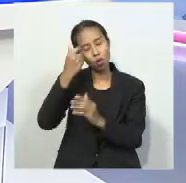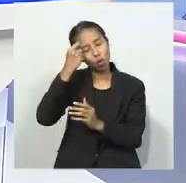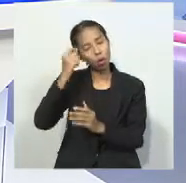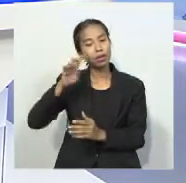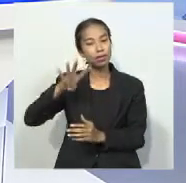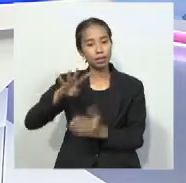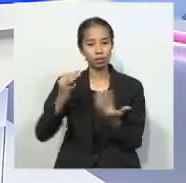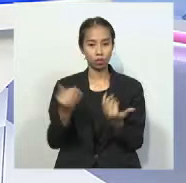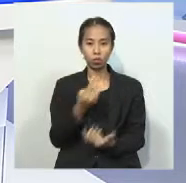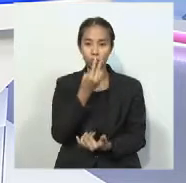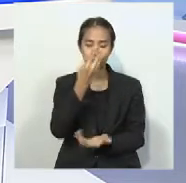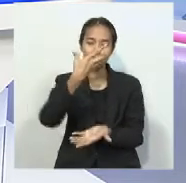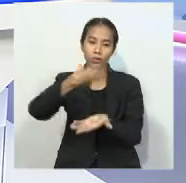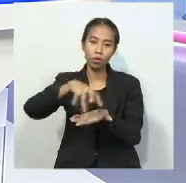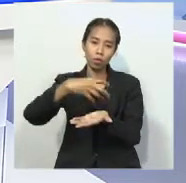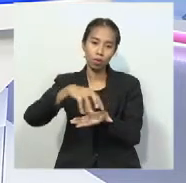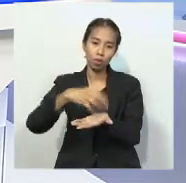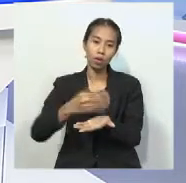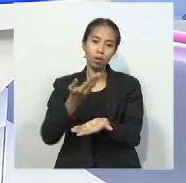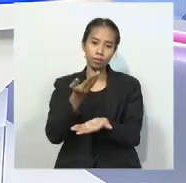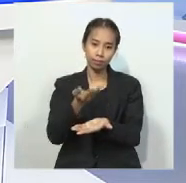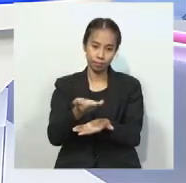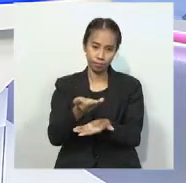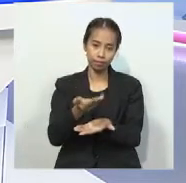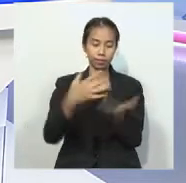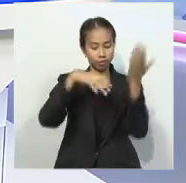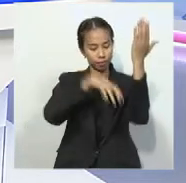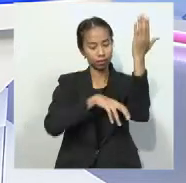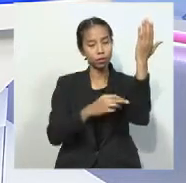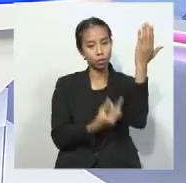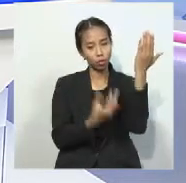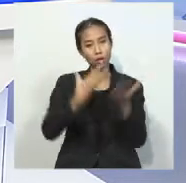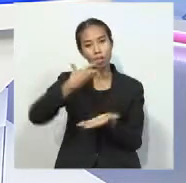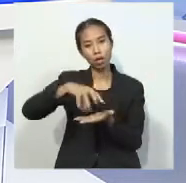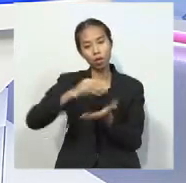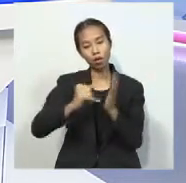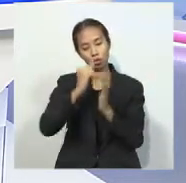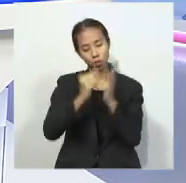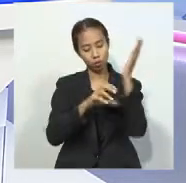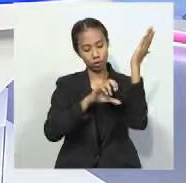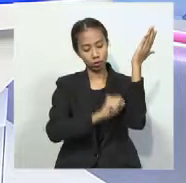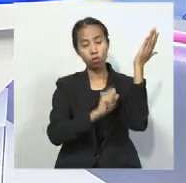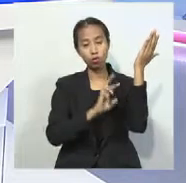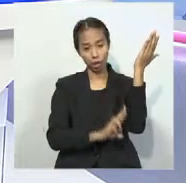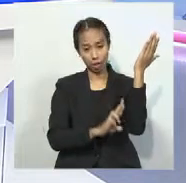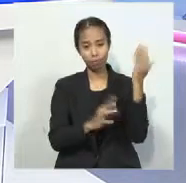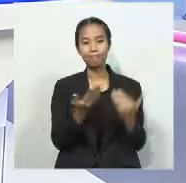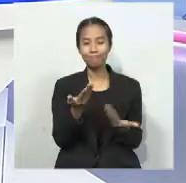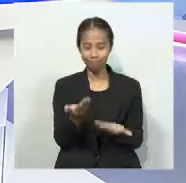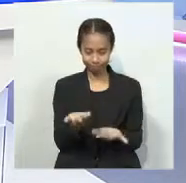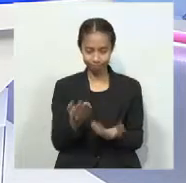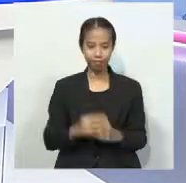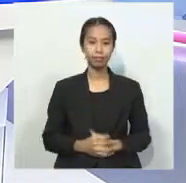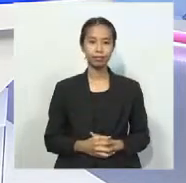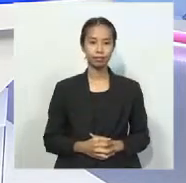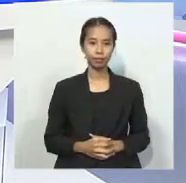ไปติดตามรายละเอียดจากคุณสิทธิชัยทรัพย์สินผู้สื่อข่าวสวทสมุยนะคะรายงานจากจังหวัดสุราษฎร์ธานีค่ะเชิญค่ะคุณ